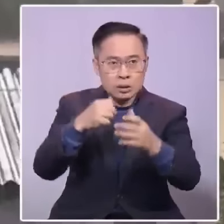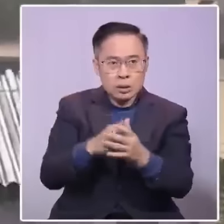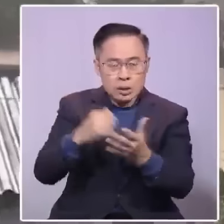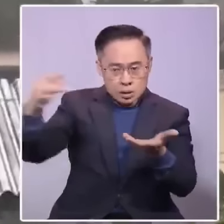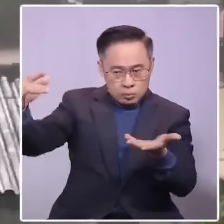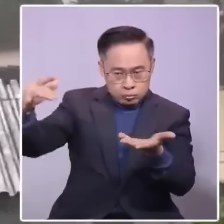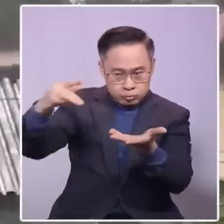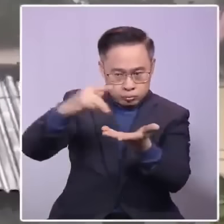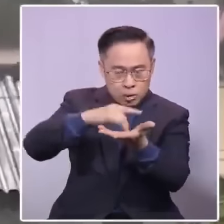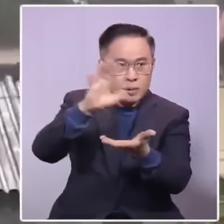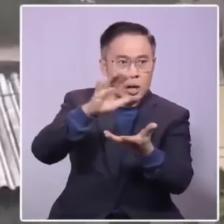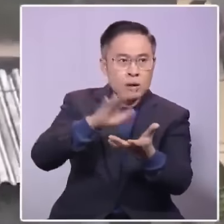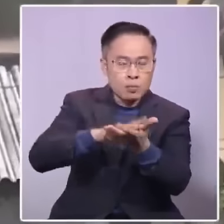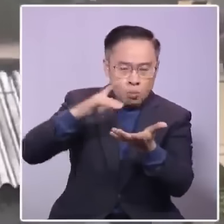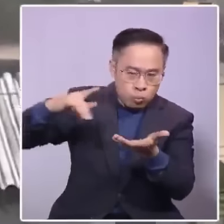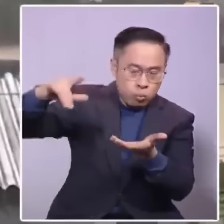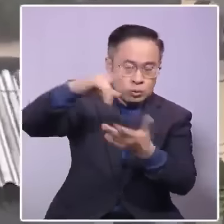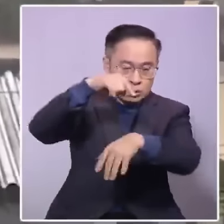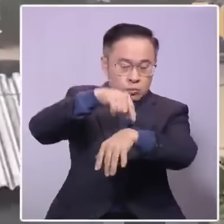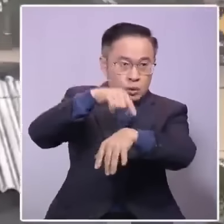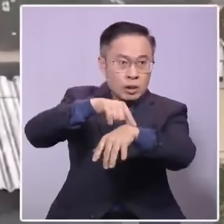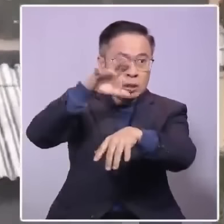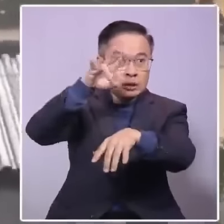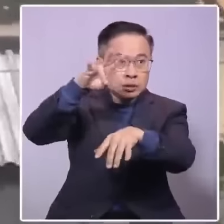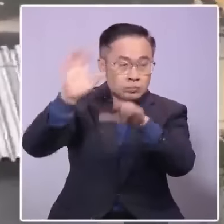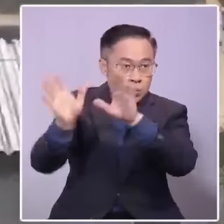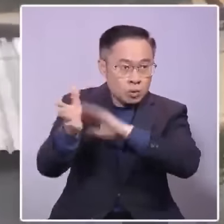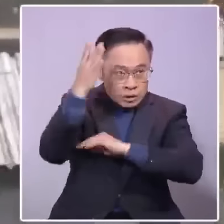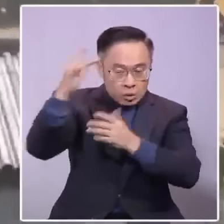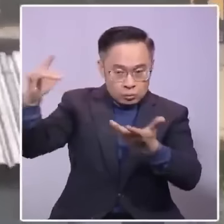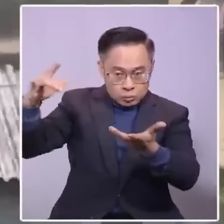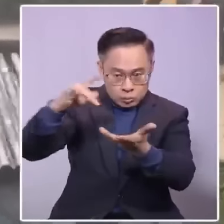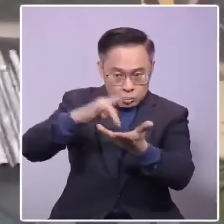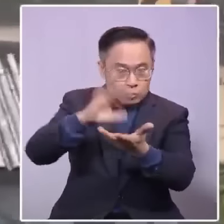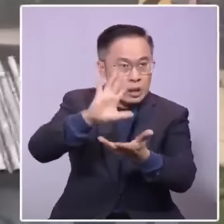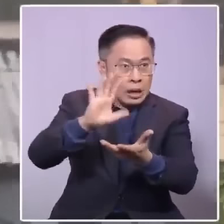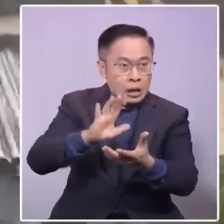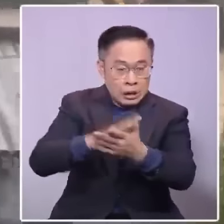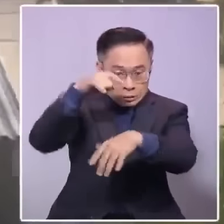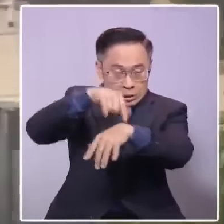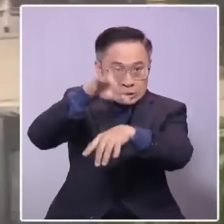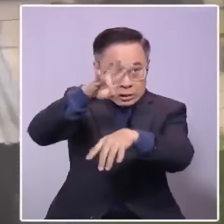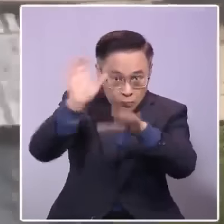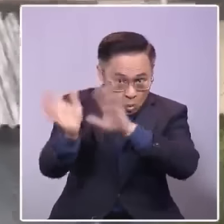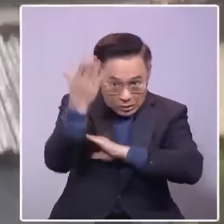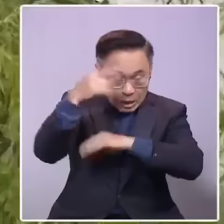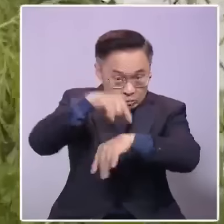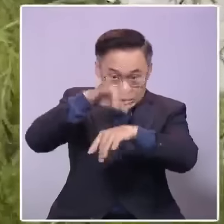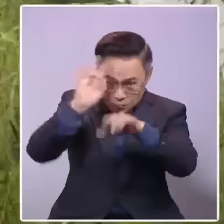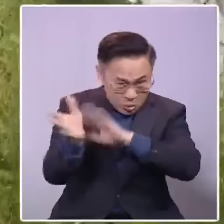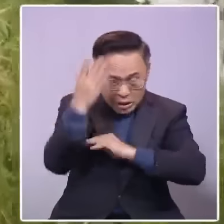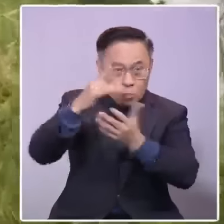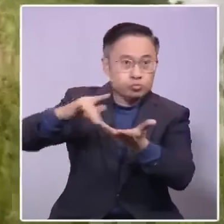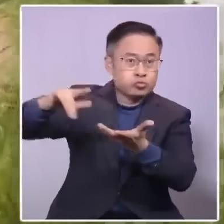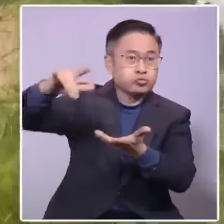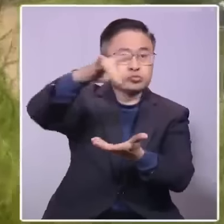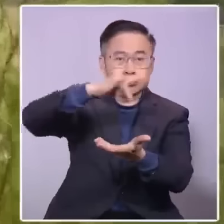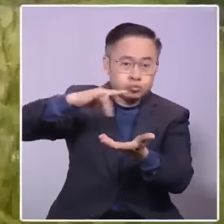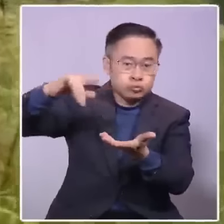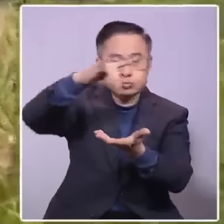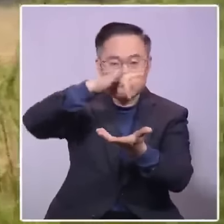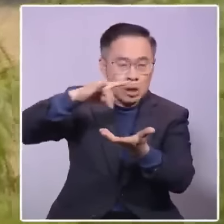คือบางลำบินวนรอตั้งแต่7โมงเช้านะคะยังไม่สามารถลงได้เลย โอ้ตั้งแต่7โมงเลยเหรอ ถูกค่ะแล้วจนถึงตอนนี้เลย